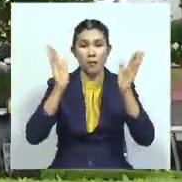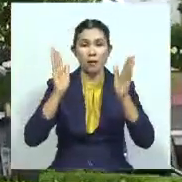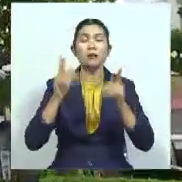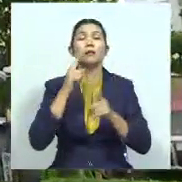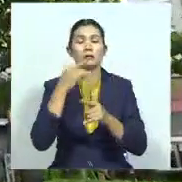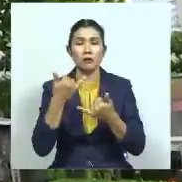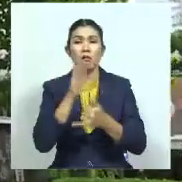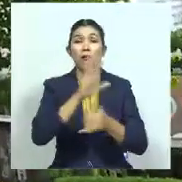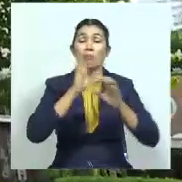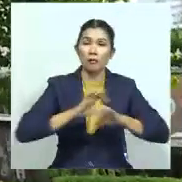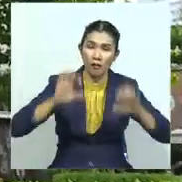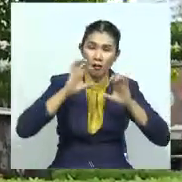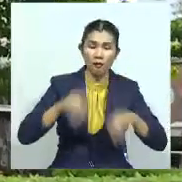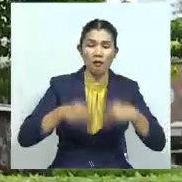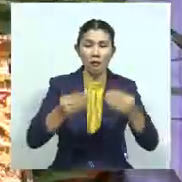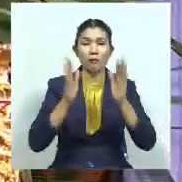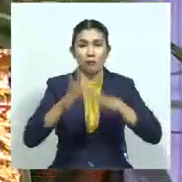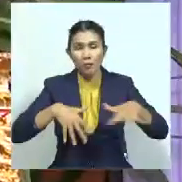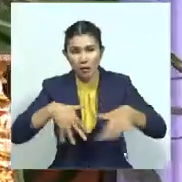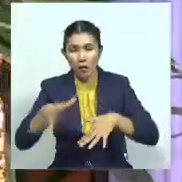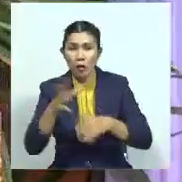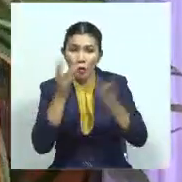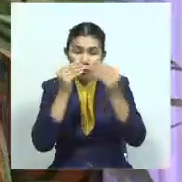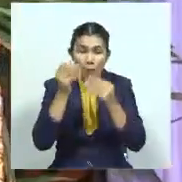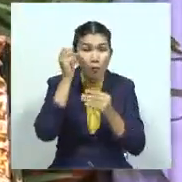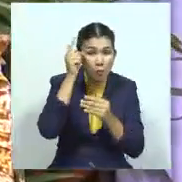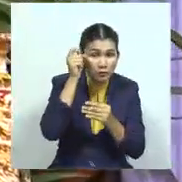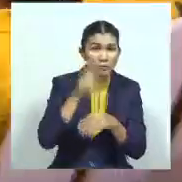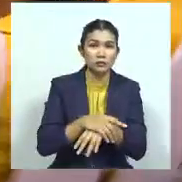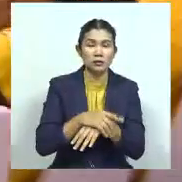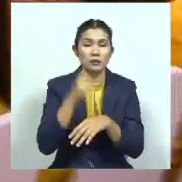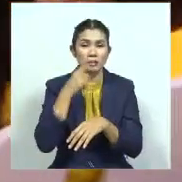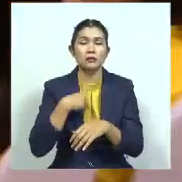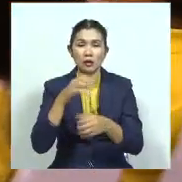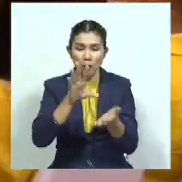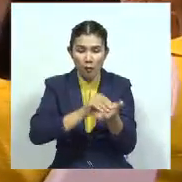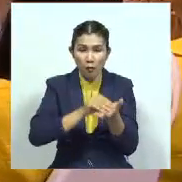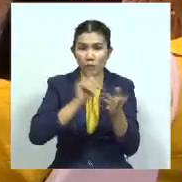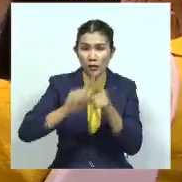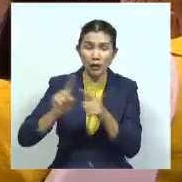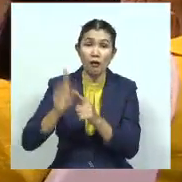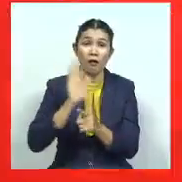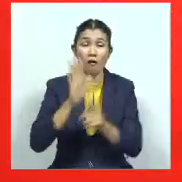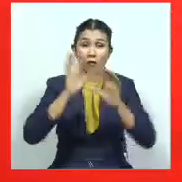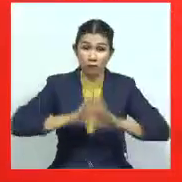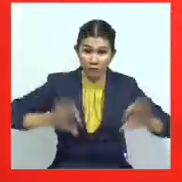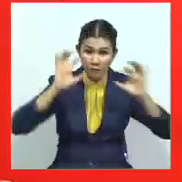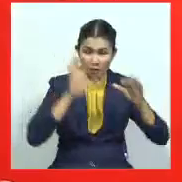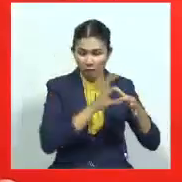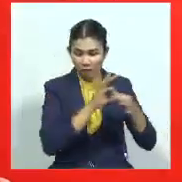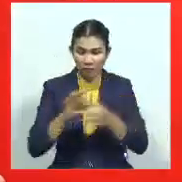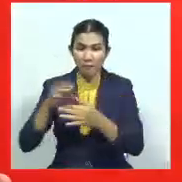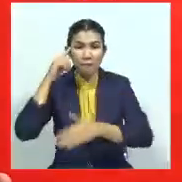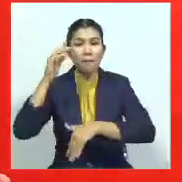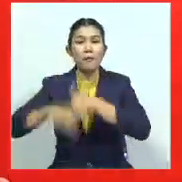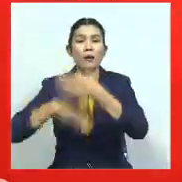าสัมพันธ์เพื่อให้ประชาชนมีโอกาสรับรู้เกิดความเข้าใจสามารถนำข้อมูลข่าวสารของรัฐไปใช้ในการพัฒ